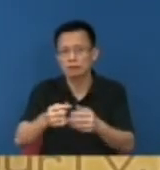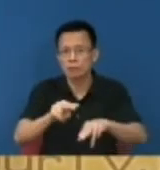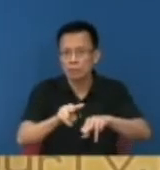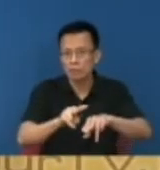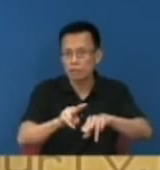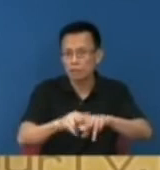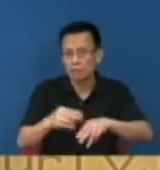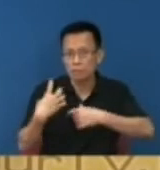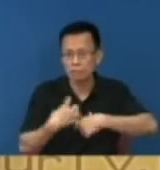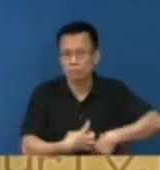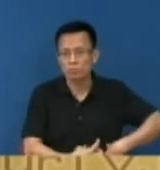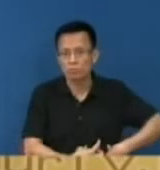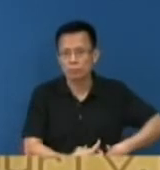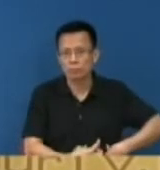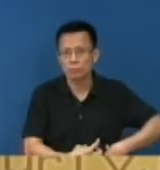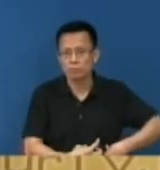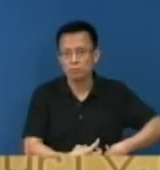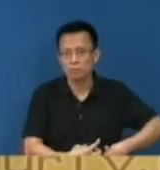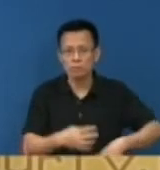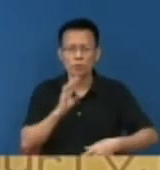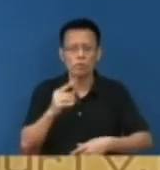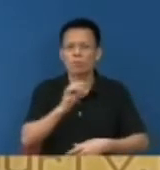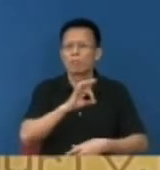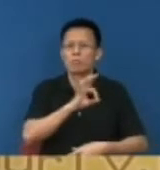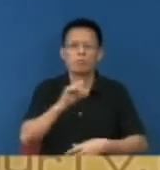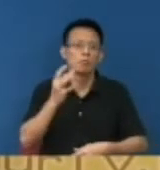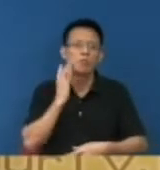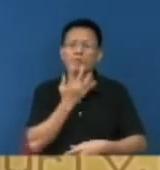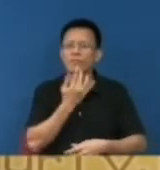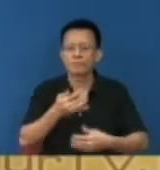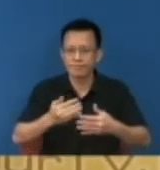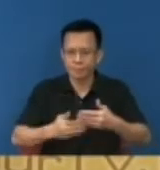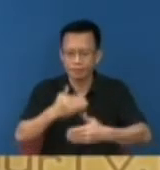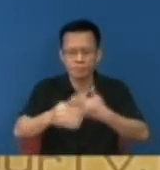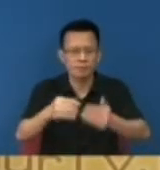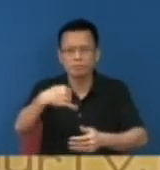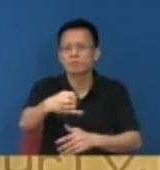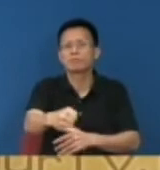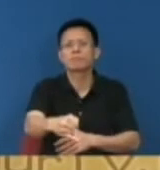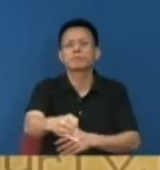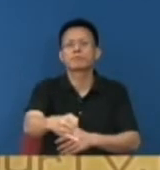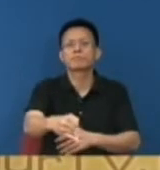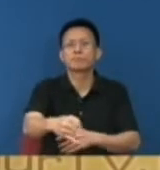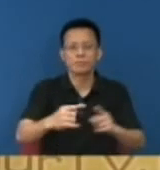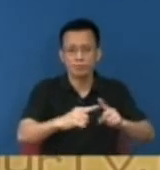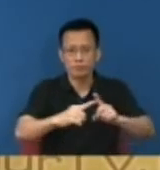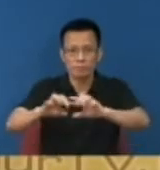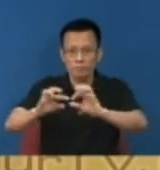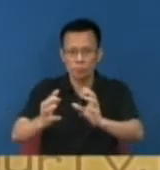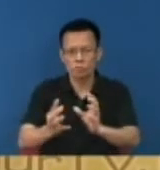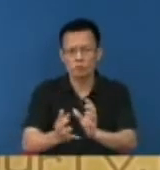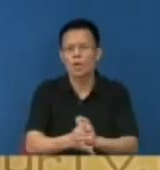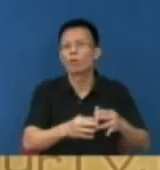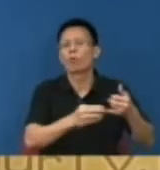用循序漸進嘅方法根本就冇辦法漸進，所以民主黨一定要其實係拖而久延殘